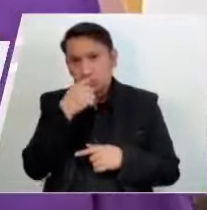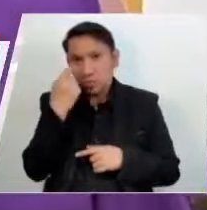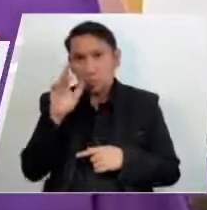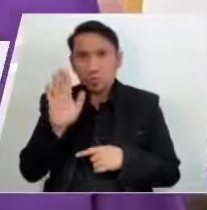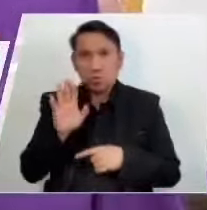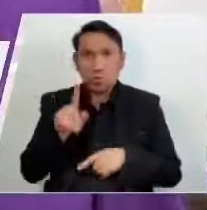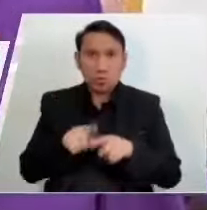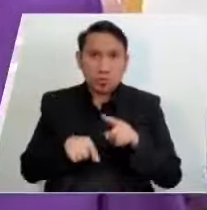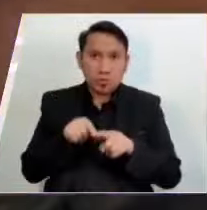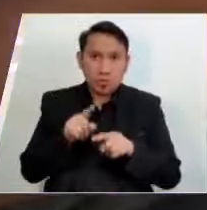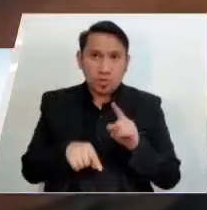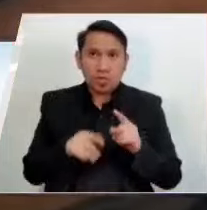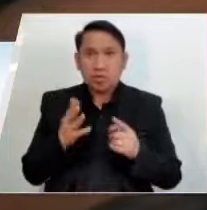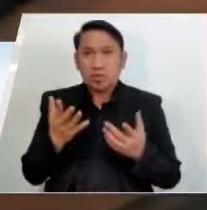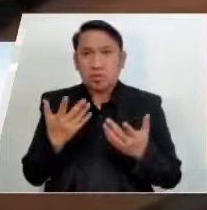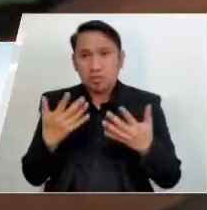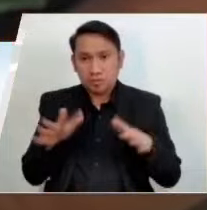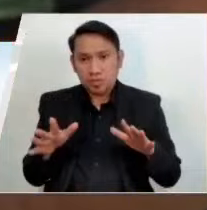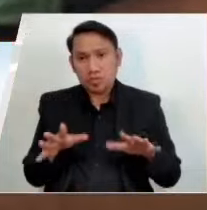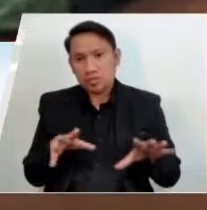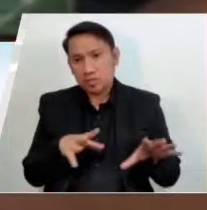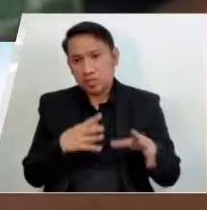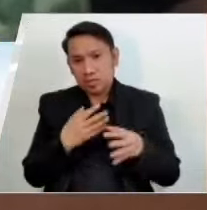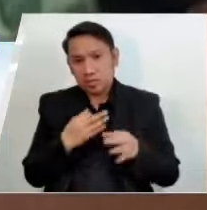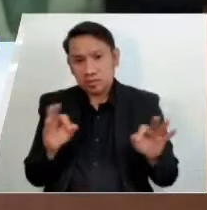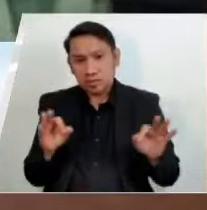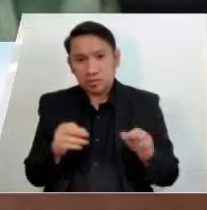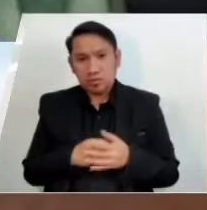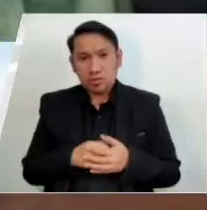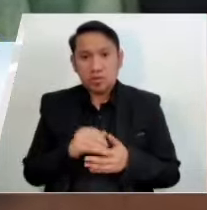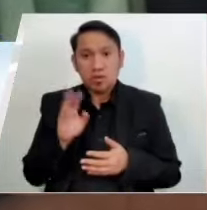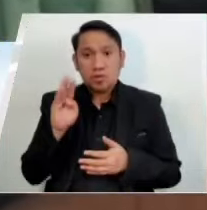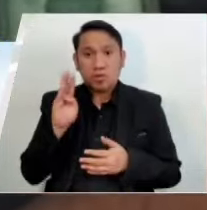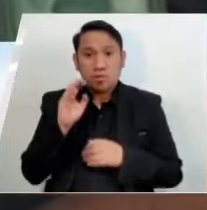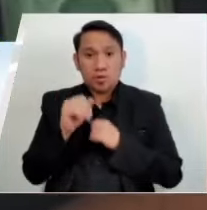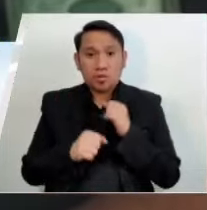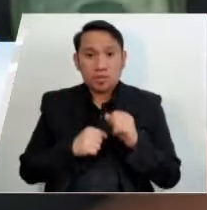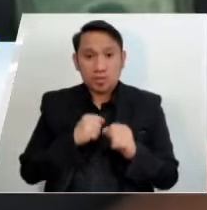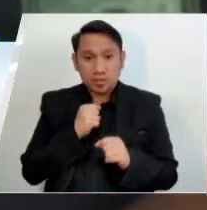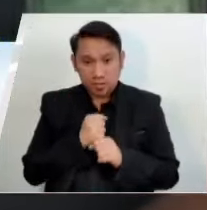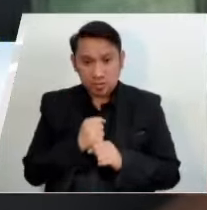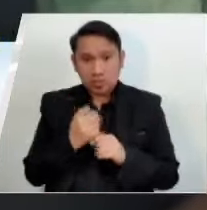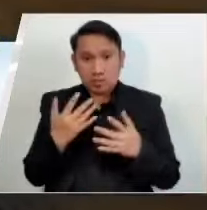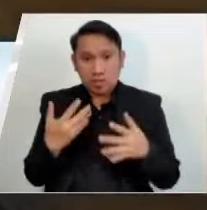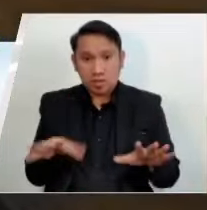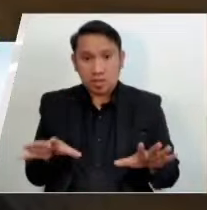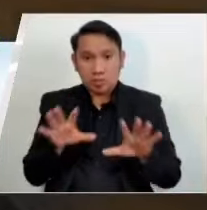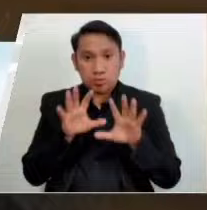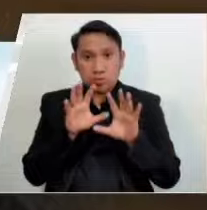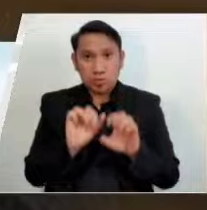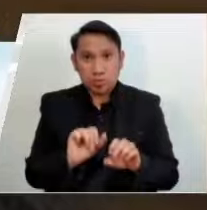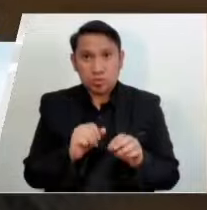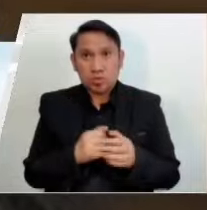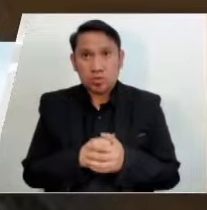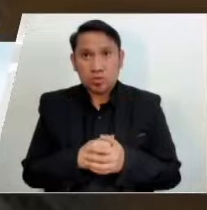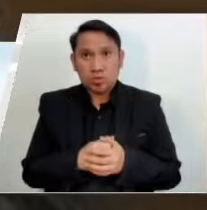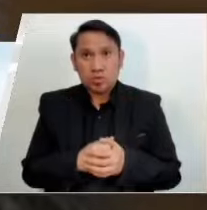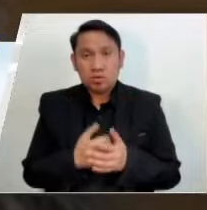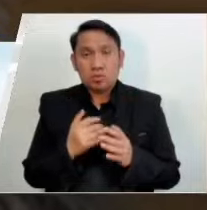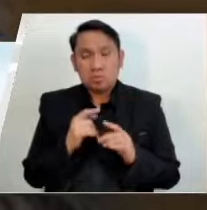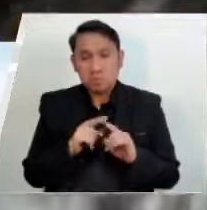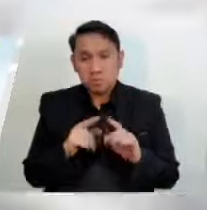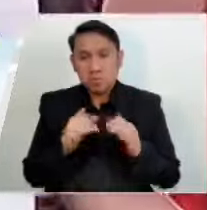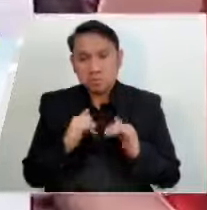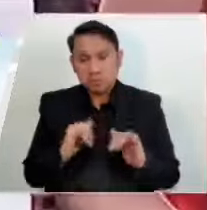mga nakakalaya na po. Halos 14 na taon na matapos siyang maaresto, tila pinaghihinaan na ron ng loob si